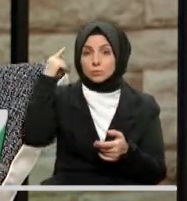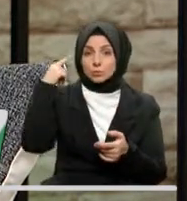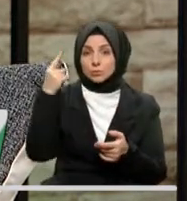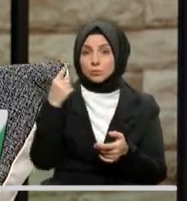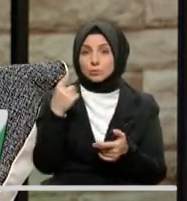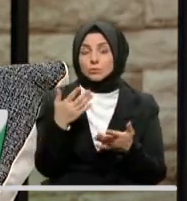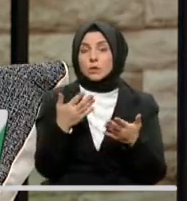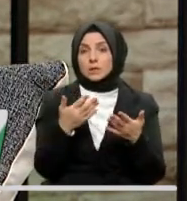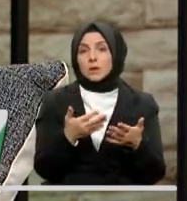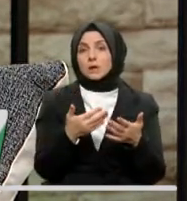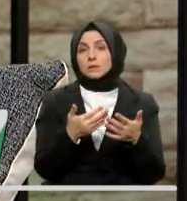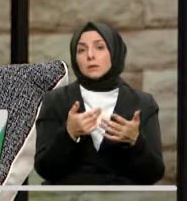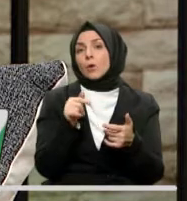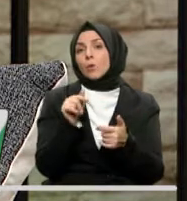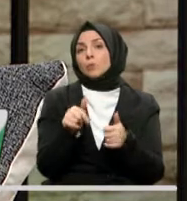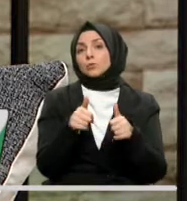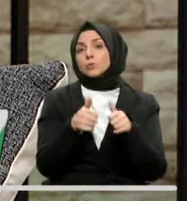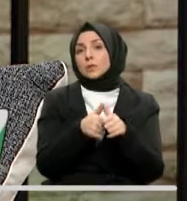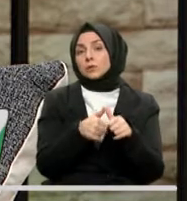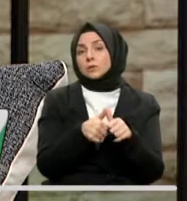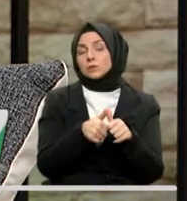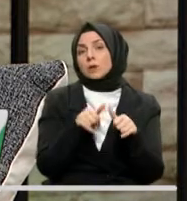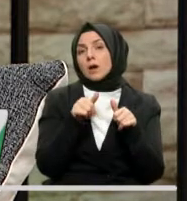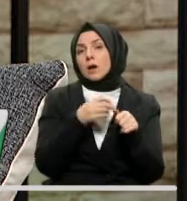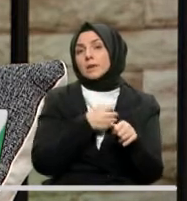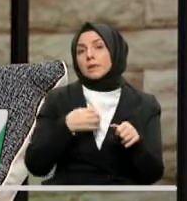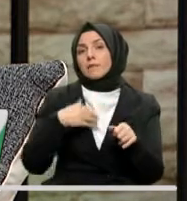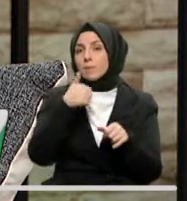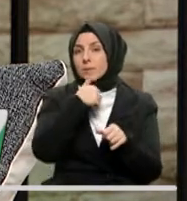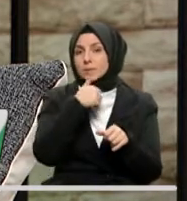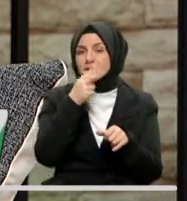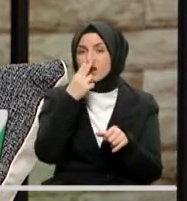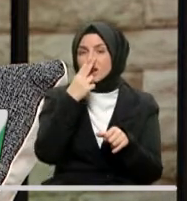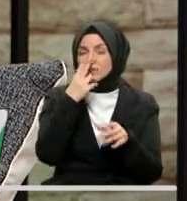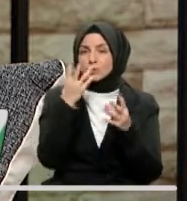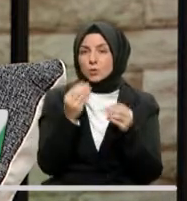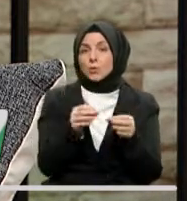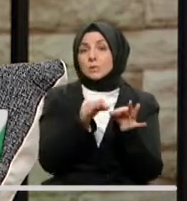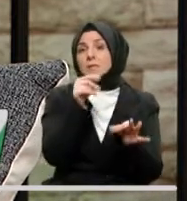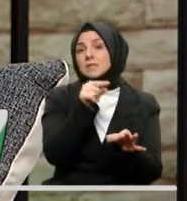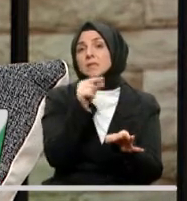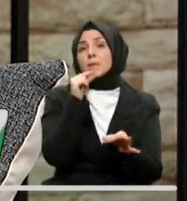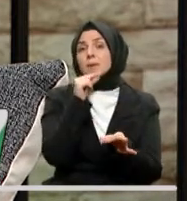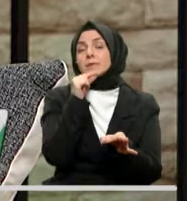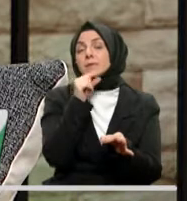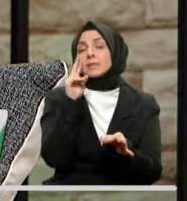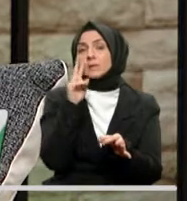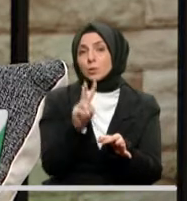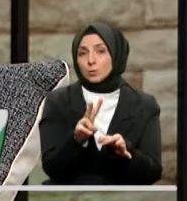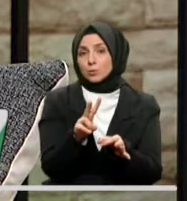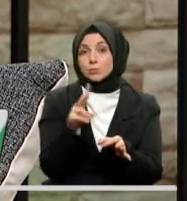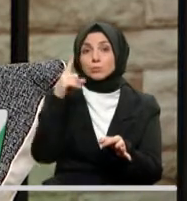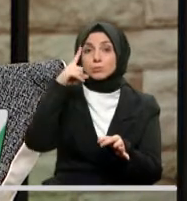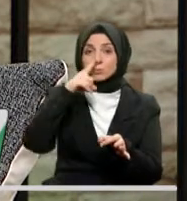yahut babasının aynı olduğunu görürüz kişi tutup ilerleyen sürecinde yine aynı kişi benzer kişi hayat o Çünkü